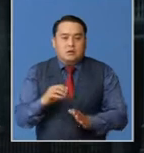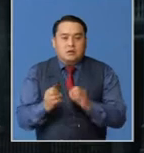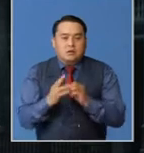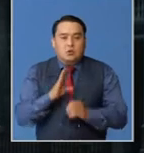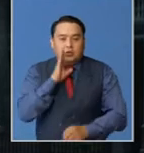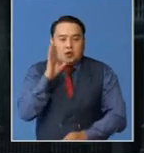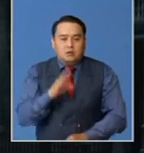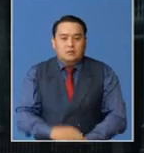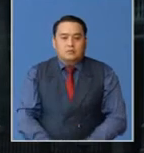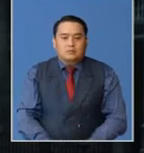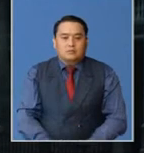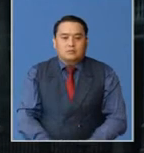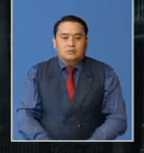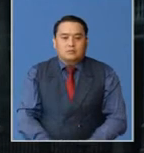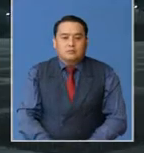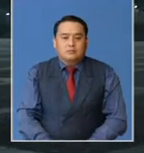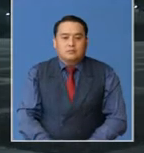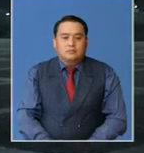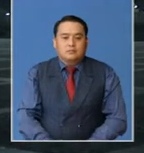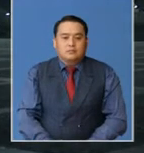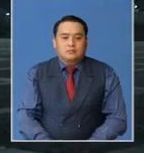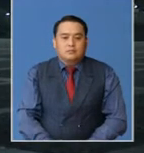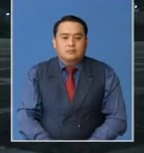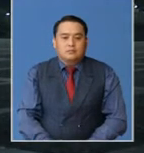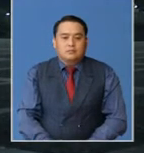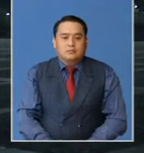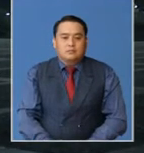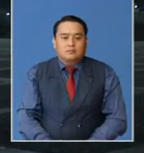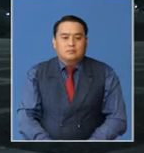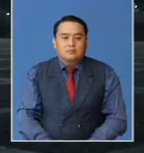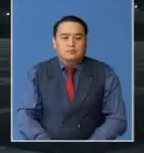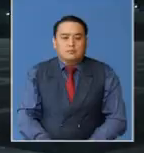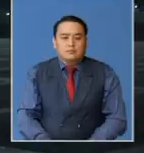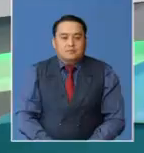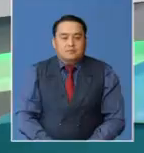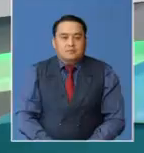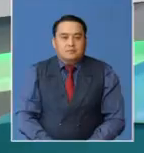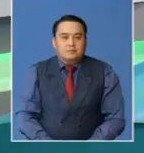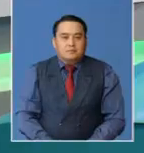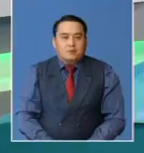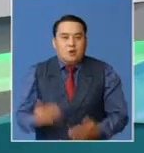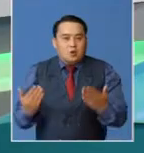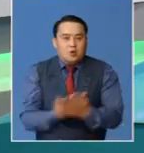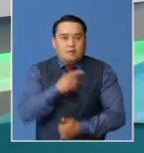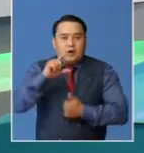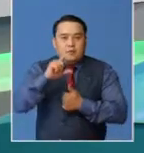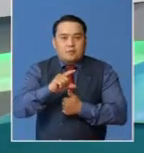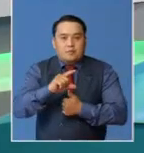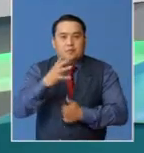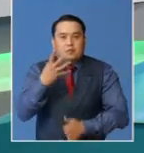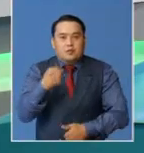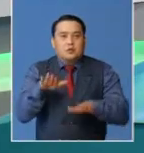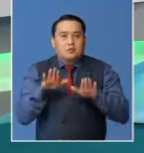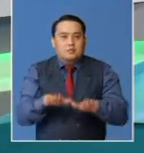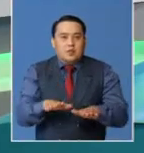утра. Пана Исумбекова, Айбек Акшулаков, телеканал ЖТСУ «Талдыкурган». Новая мечеть на 500